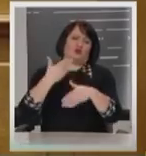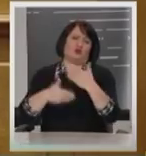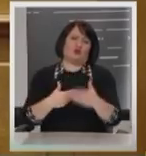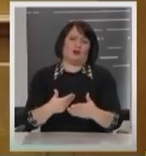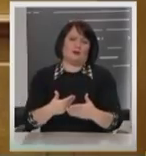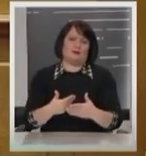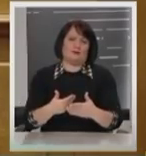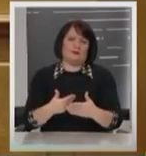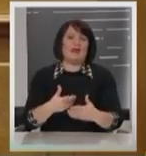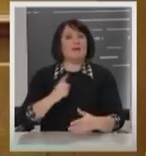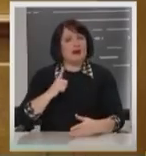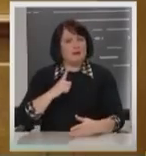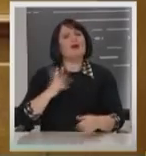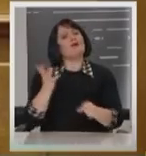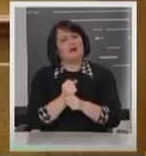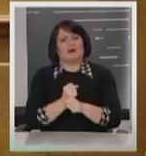στις προβλέψεις.